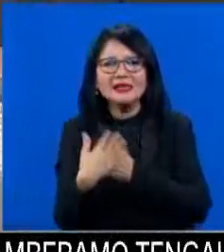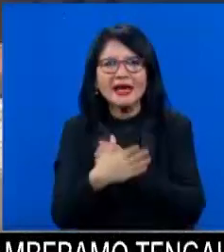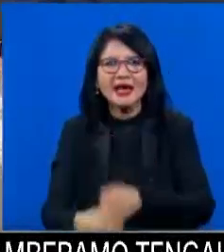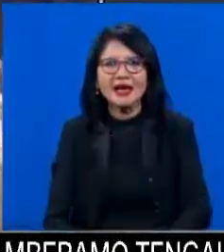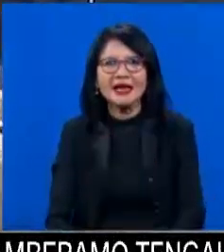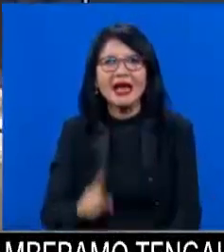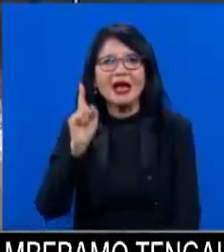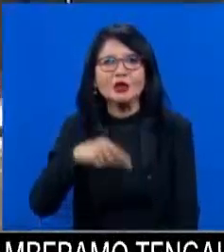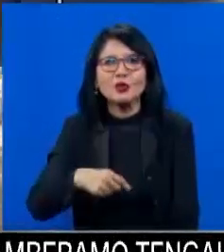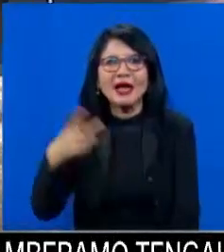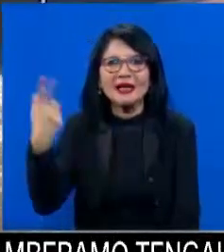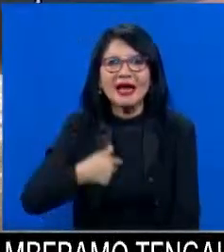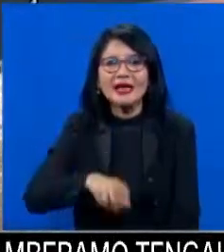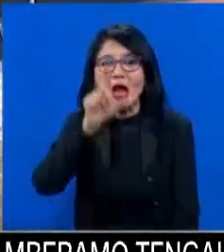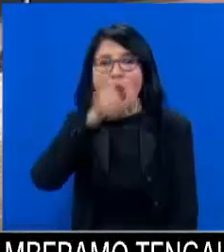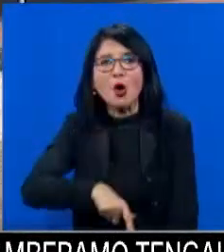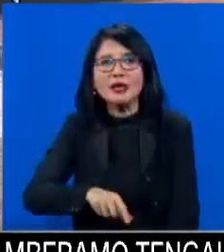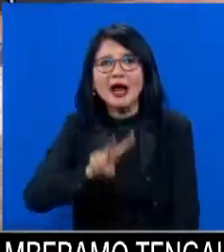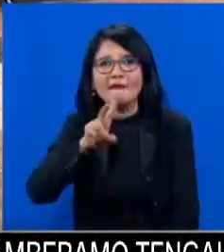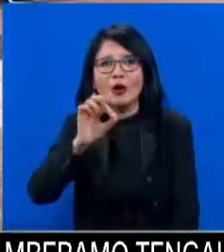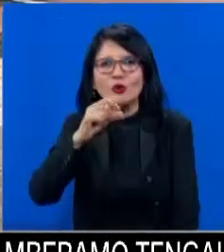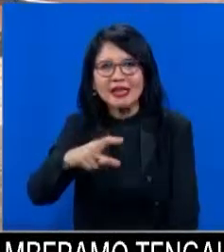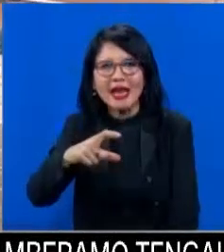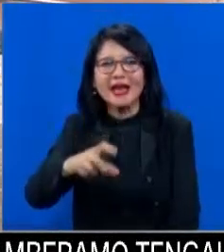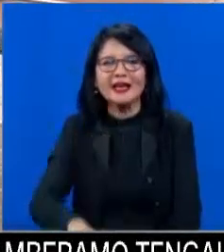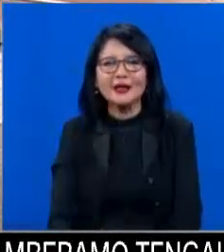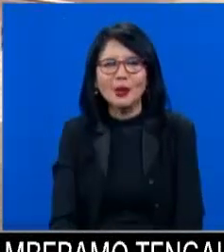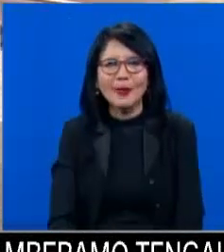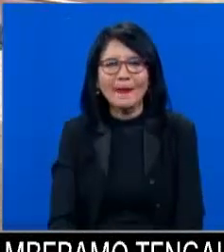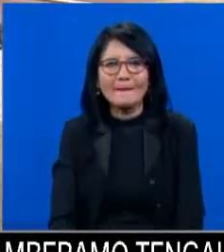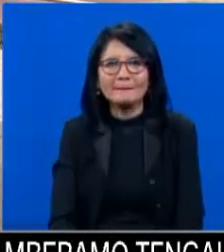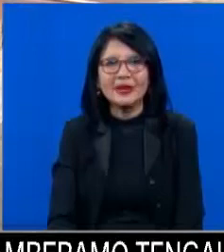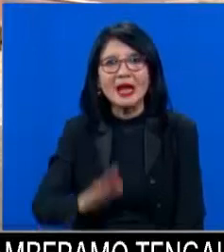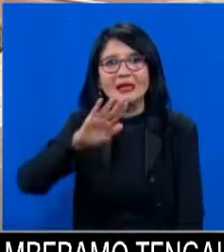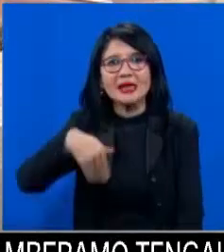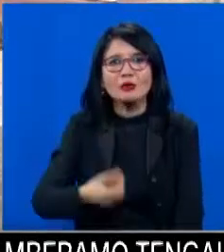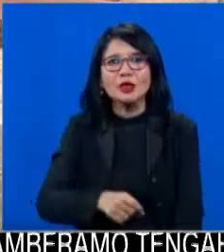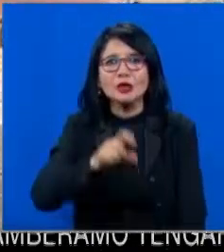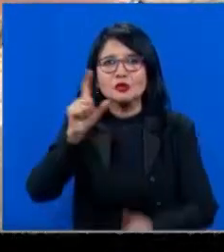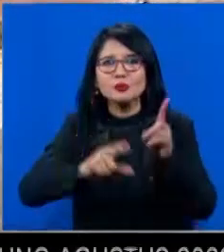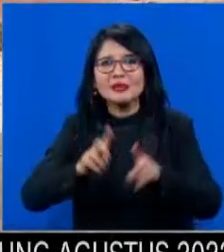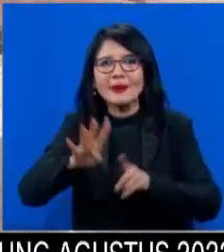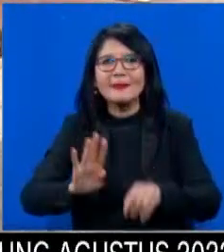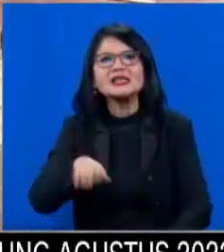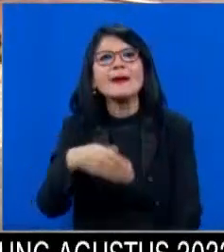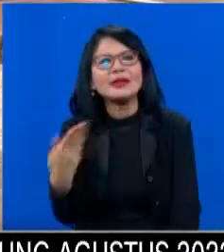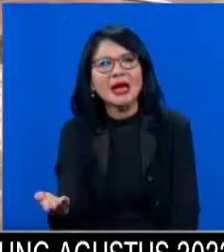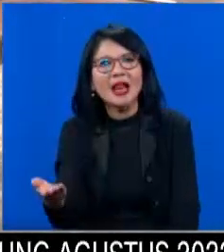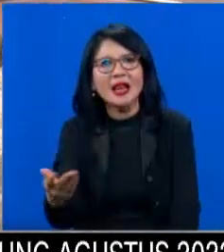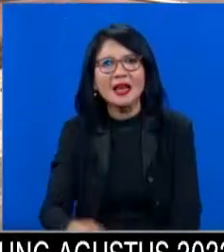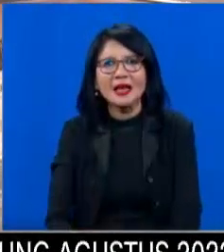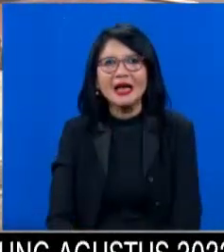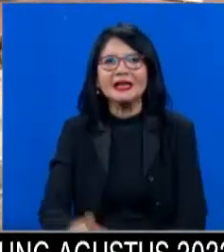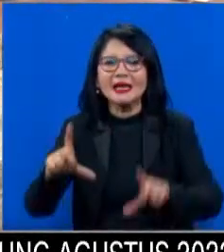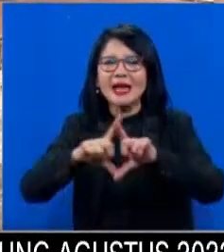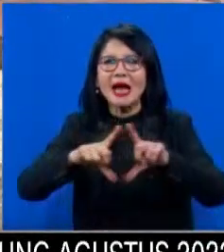merupakan peninggalan dari ex-saudagar utama VOC, Cornelis Castelein. Pada tahun 1714, beliau wafat dan meninggalkan surat